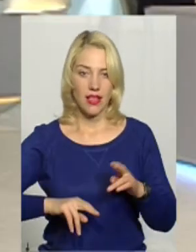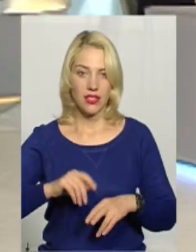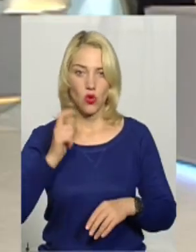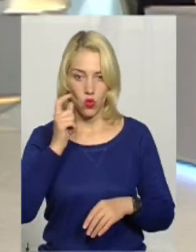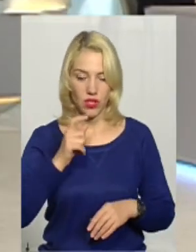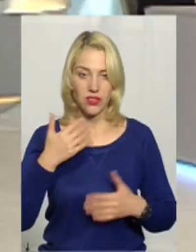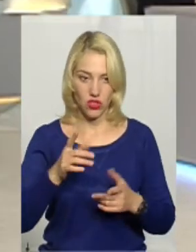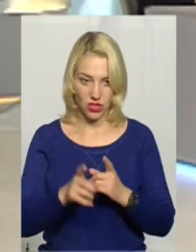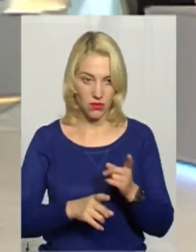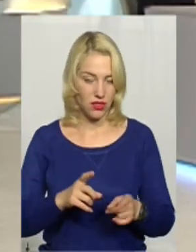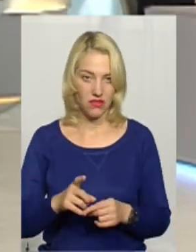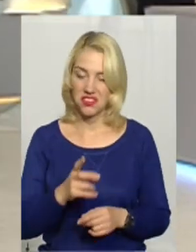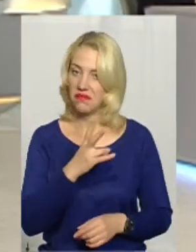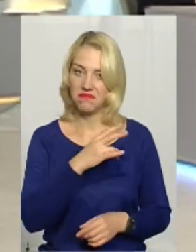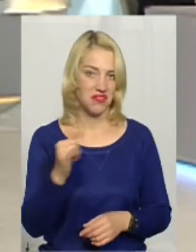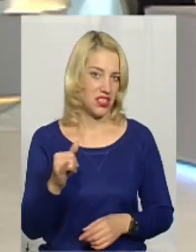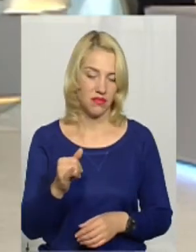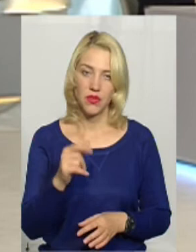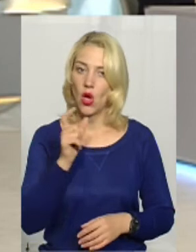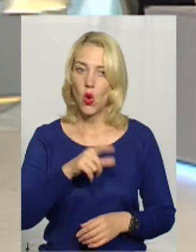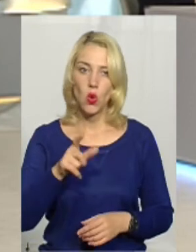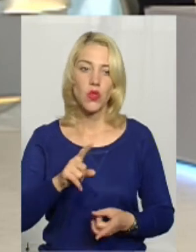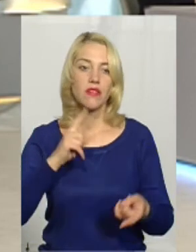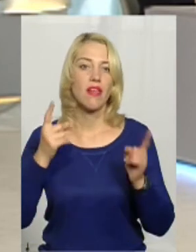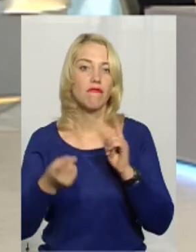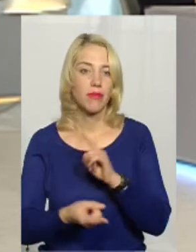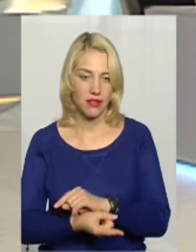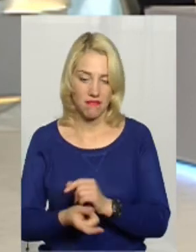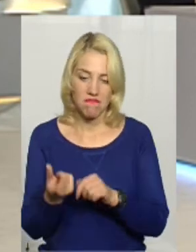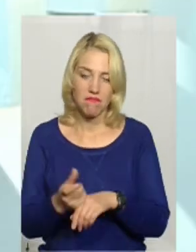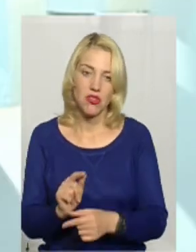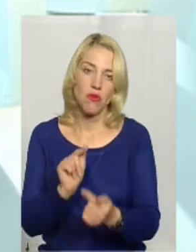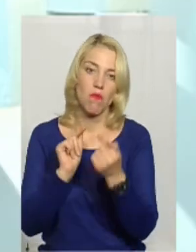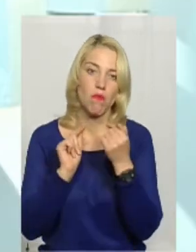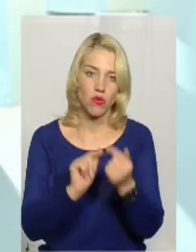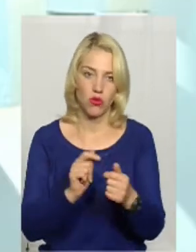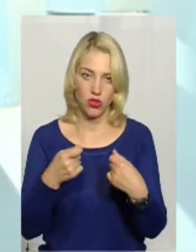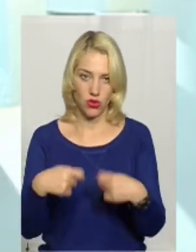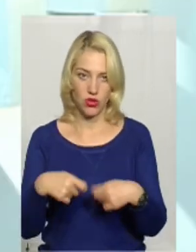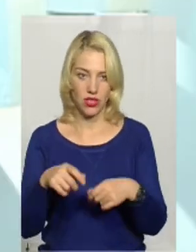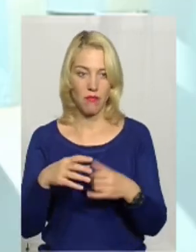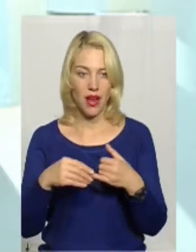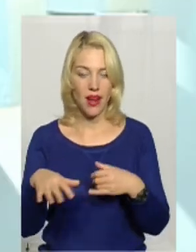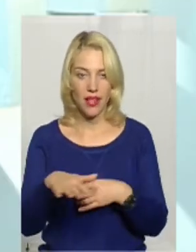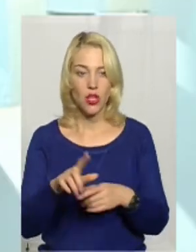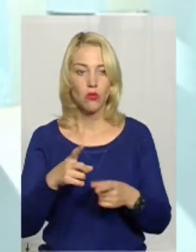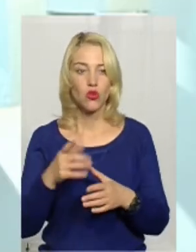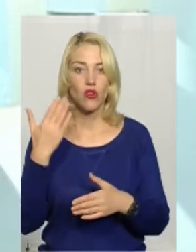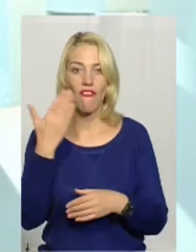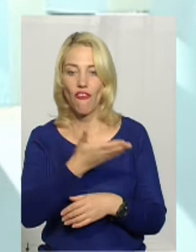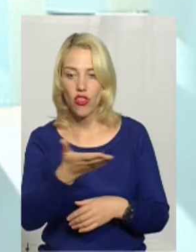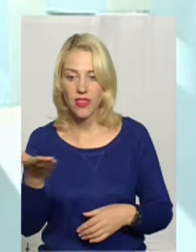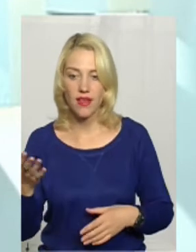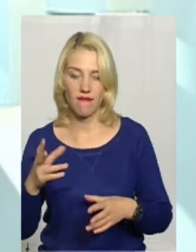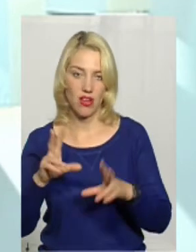змінився? Абсолютно ні. Він навпаки, люди стали ще більше проти продажу землі, тому що вони вважають, що їх